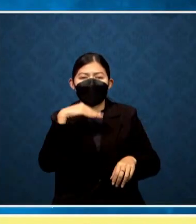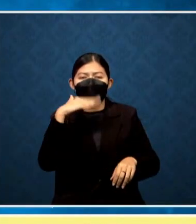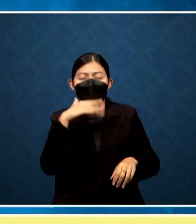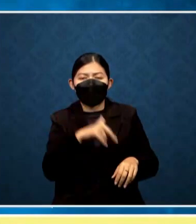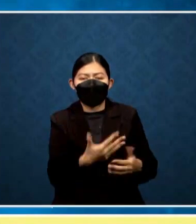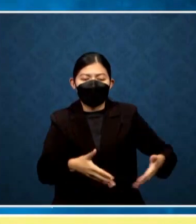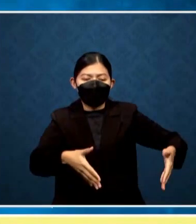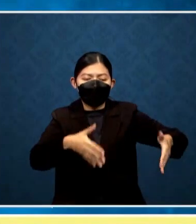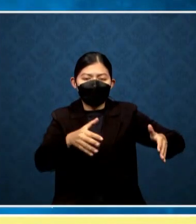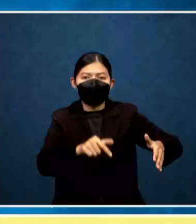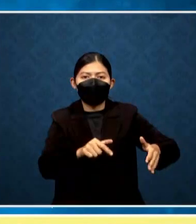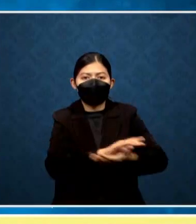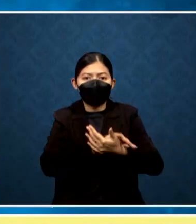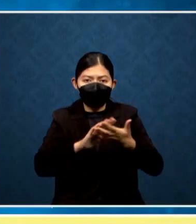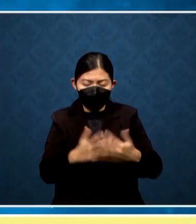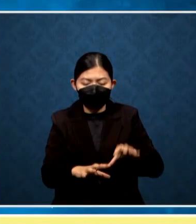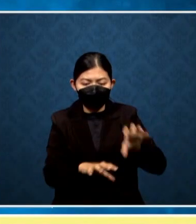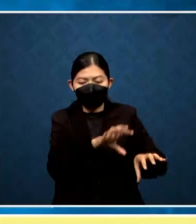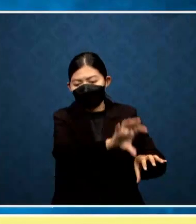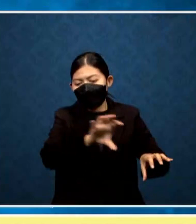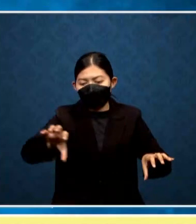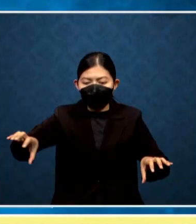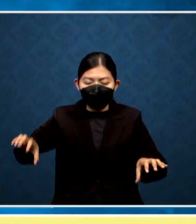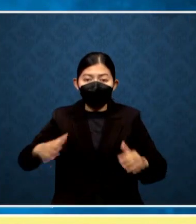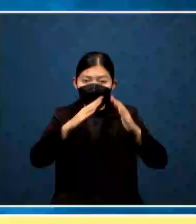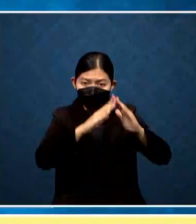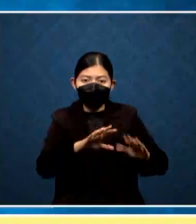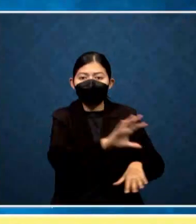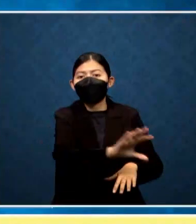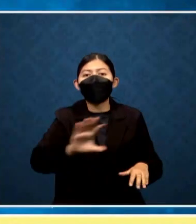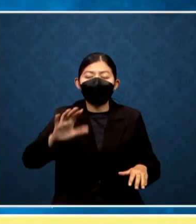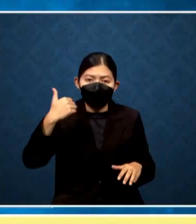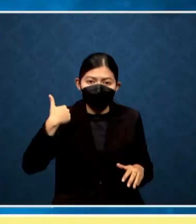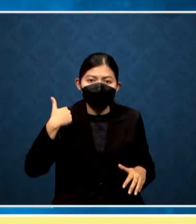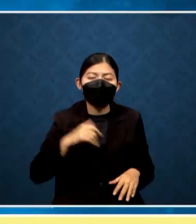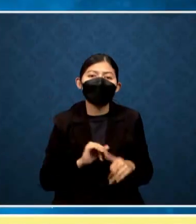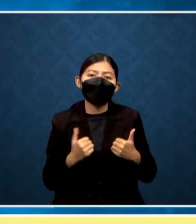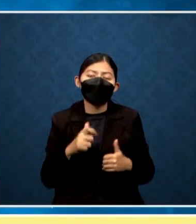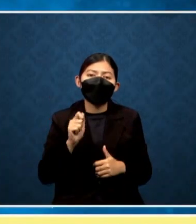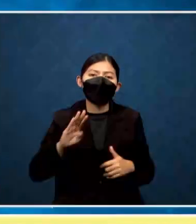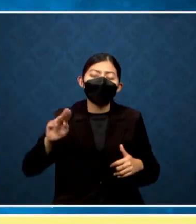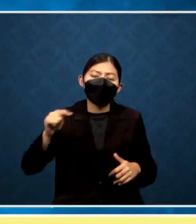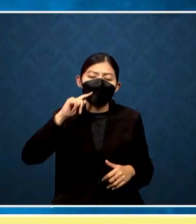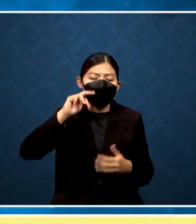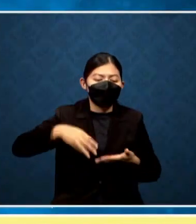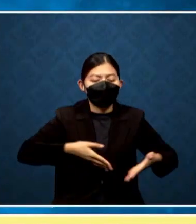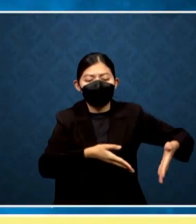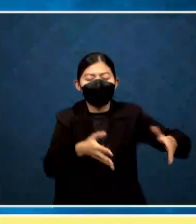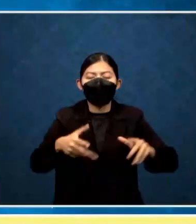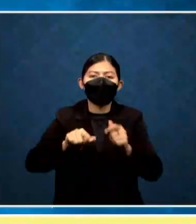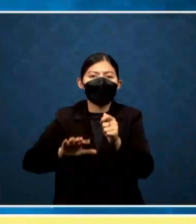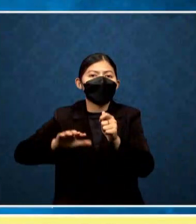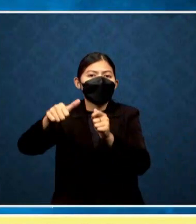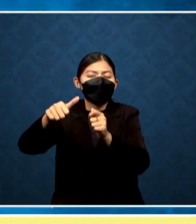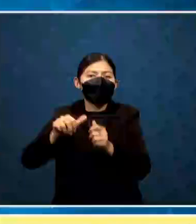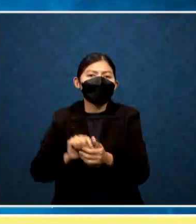ทอยู่ในเกษเมืองจ